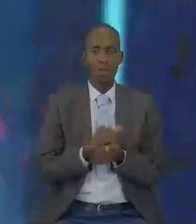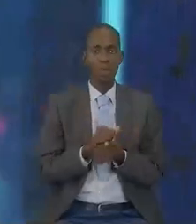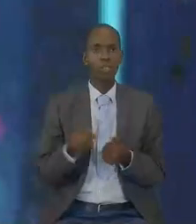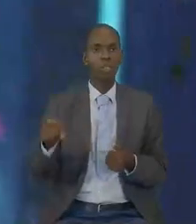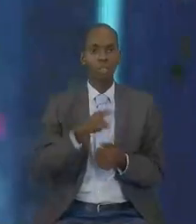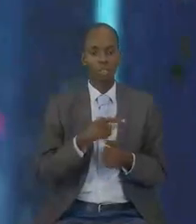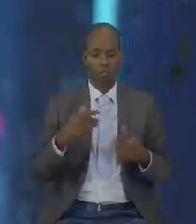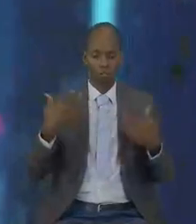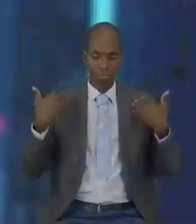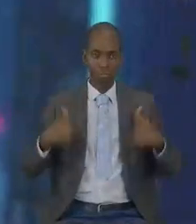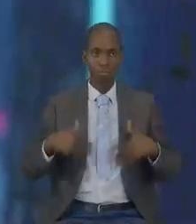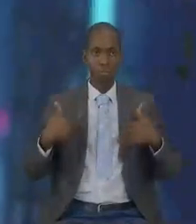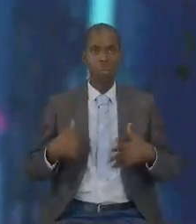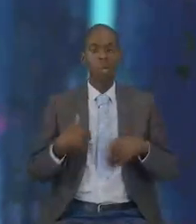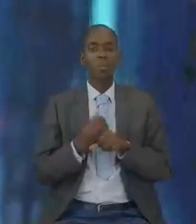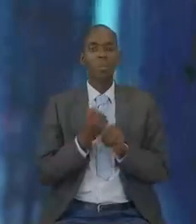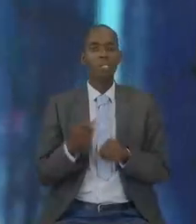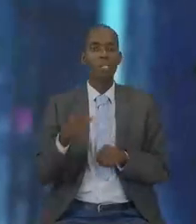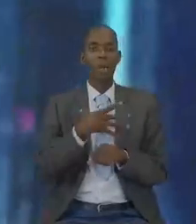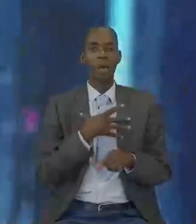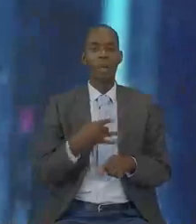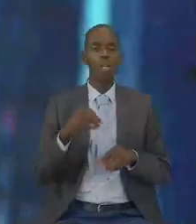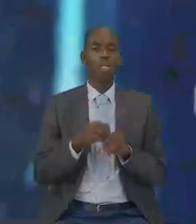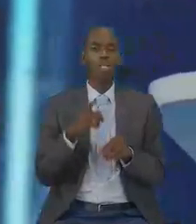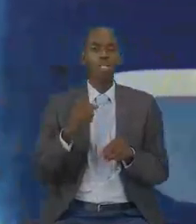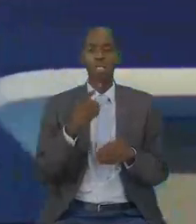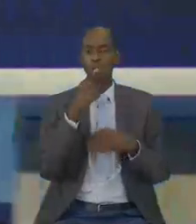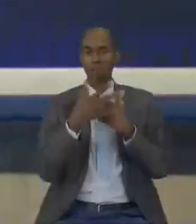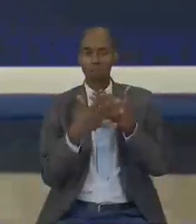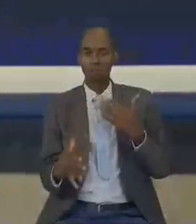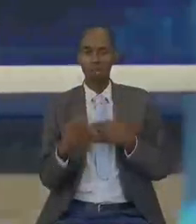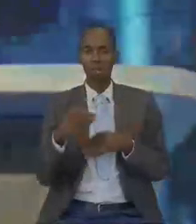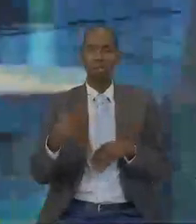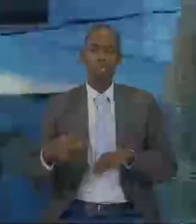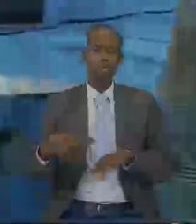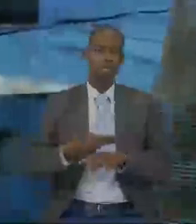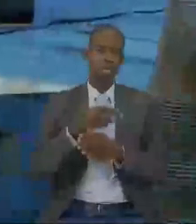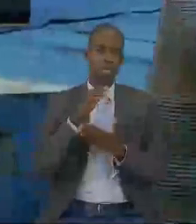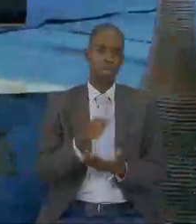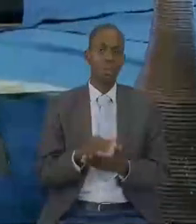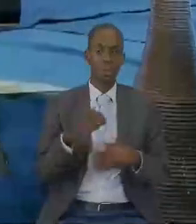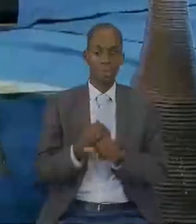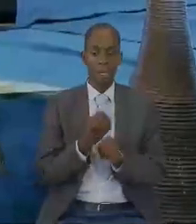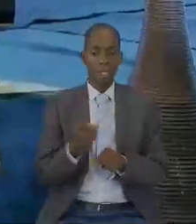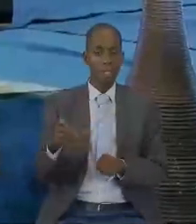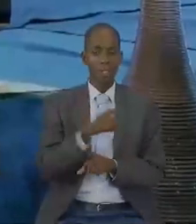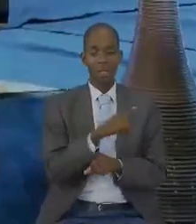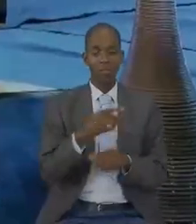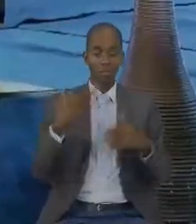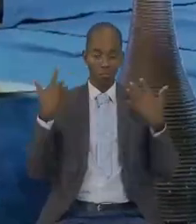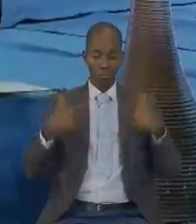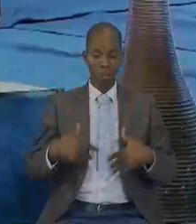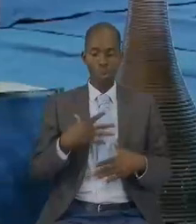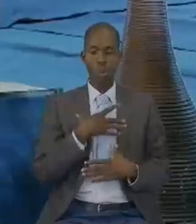ont lavé leurs robes et les ont blanchis dans le sang de l'agneau. Ils les